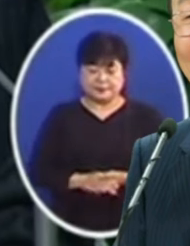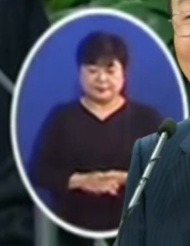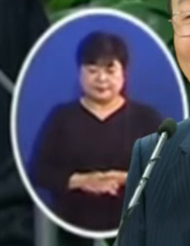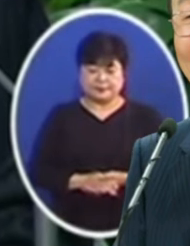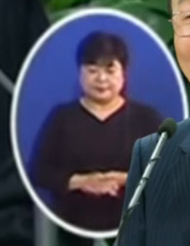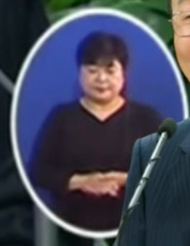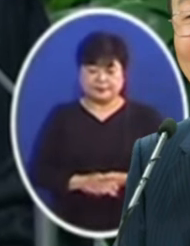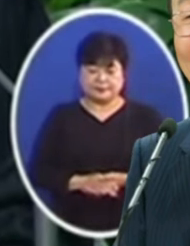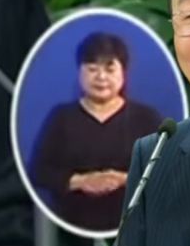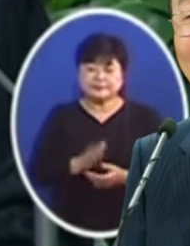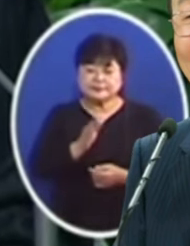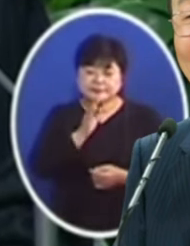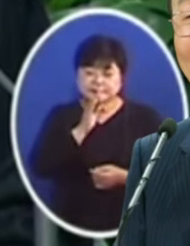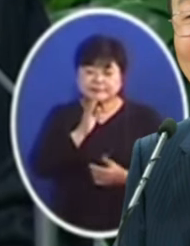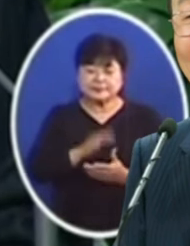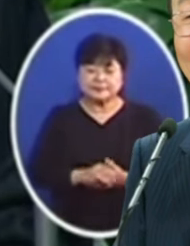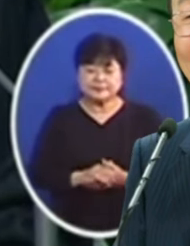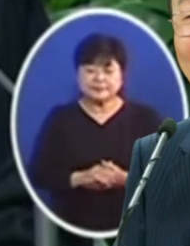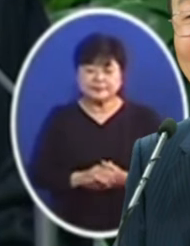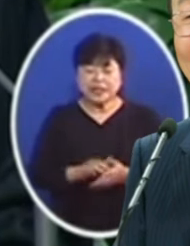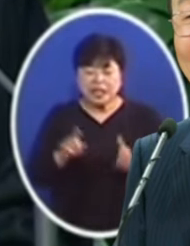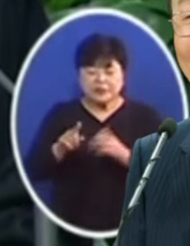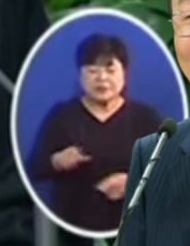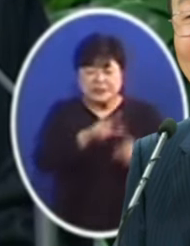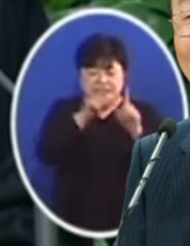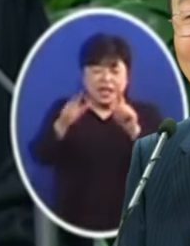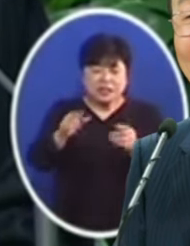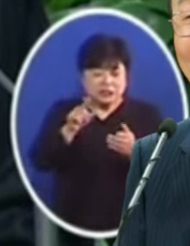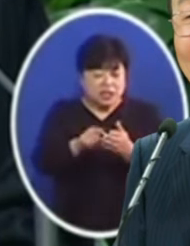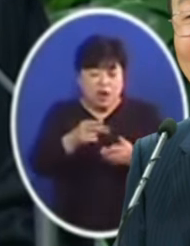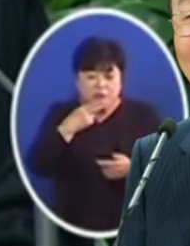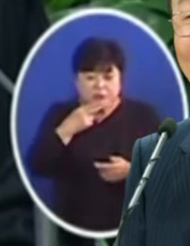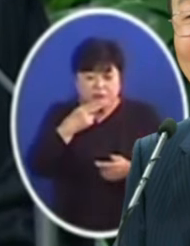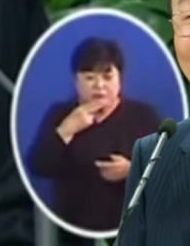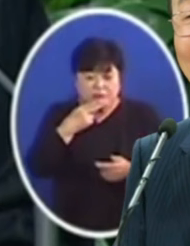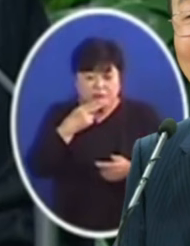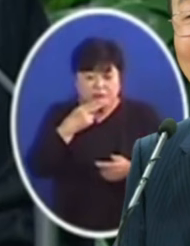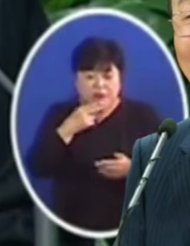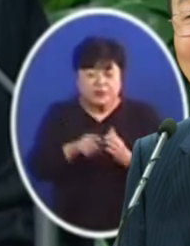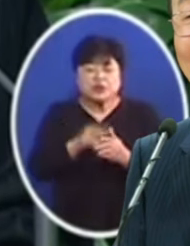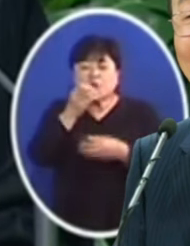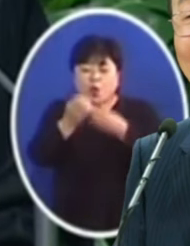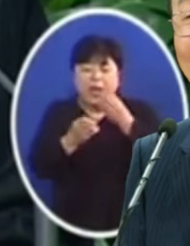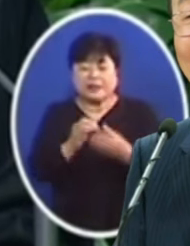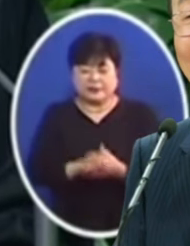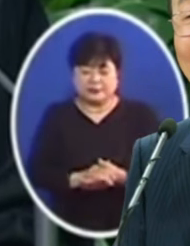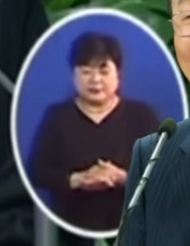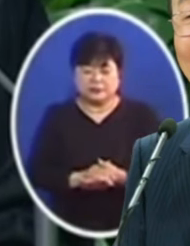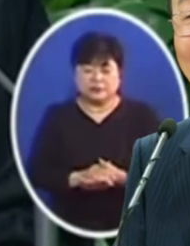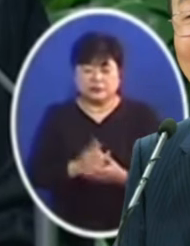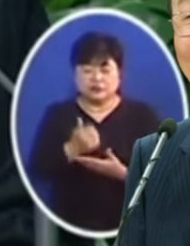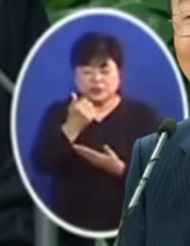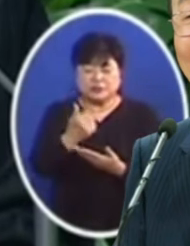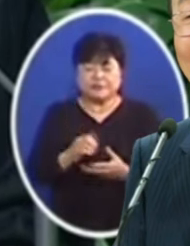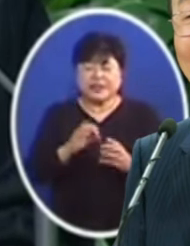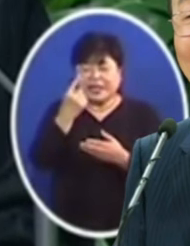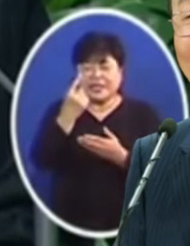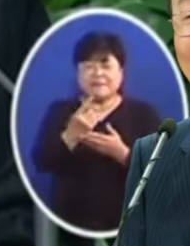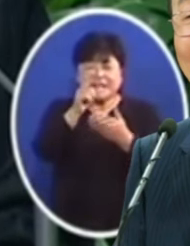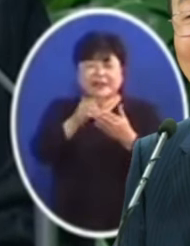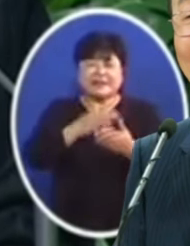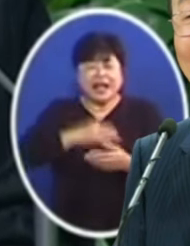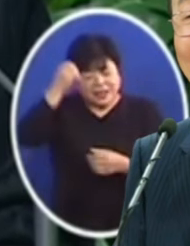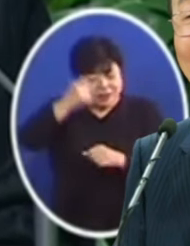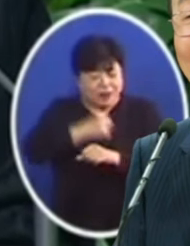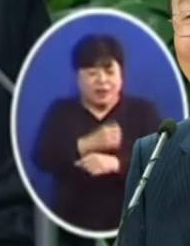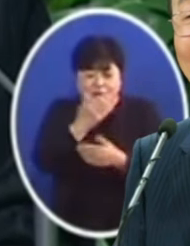뭐 도무지 신앙생활을 할 시간이 없는데 오직 신앙 고백만 했습니다. 주님 나라에 임할 때 나를 기억하소서.